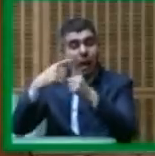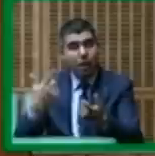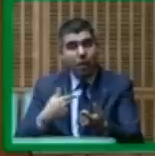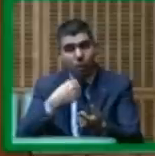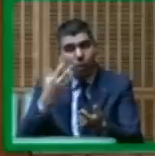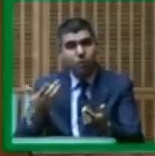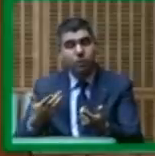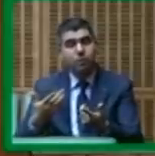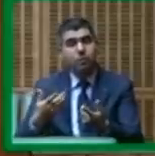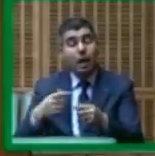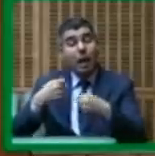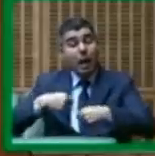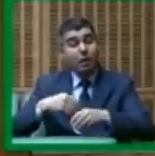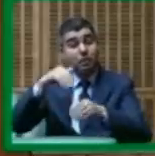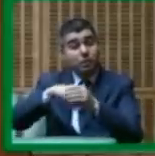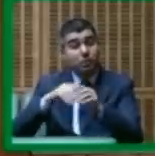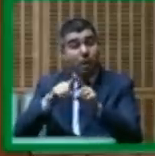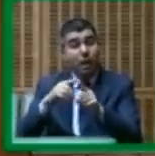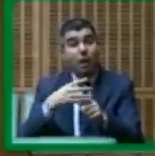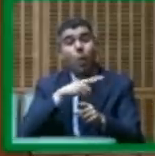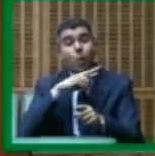اتهمت شي زعيم ديالكم باللي هو مع الموساد؟